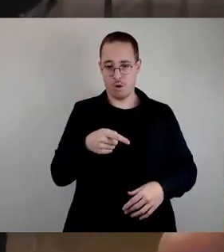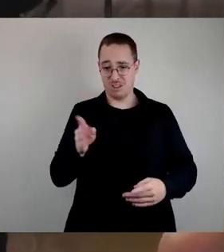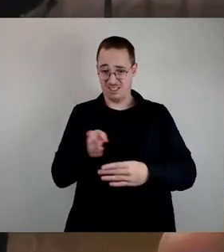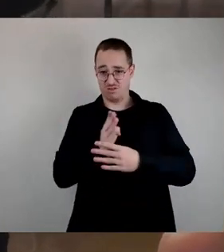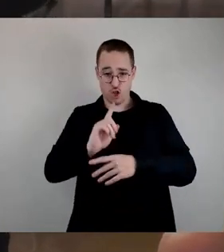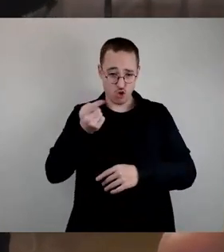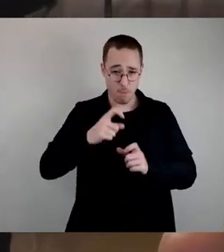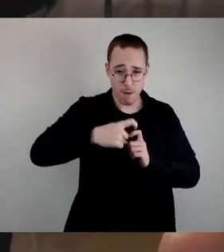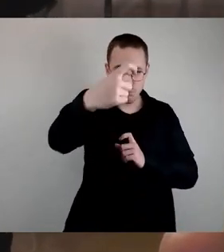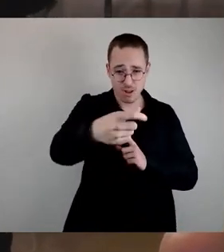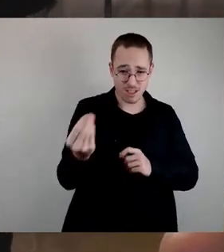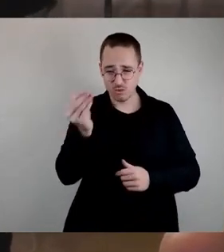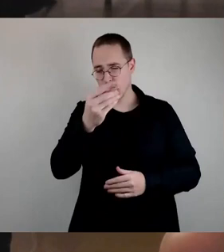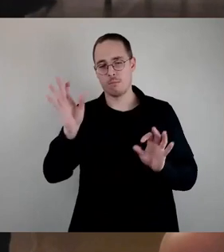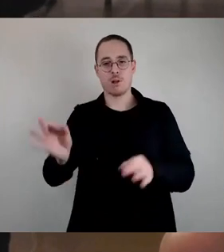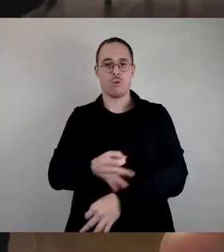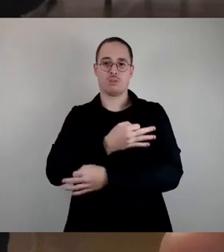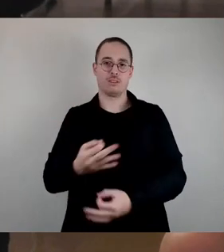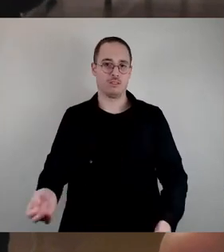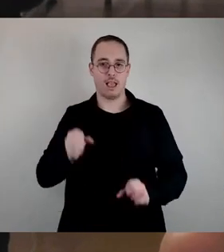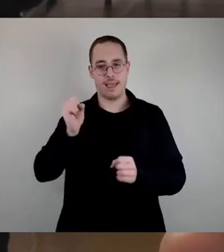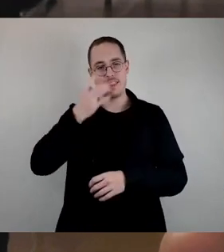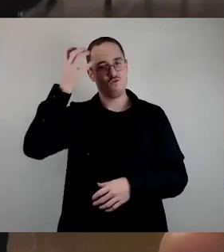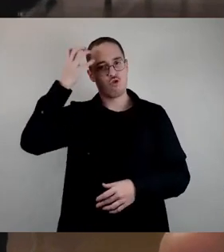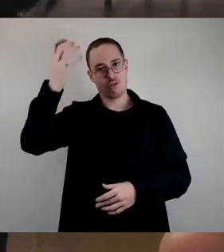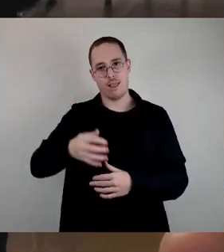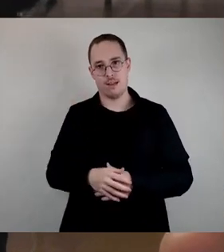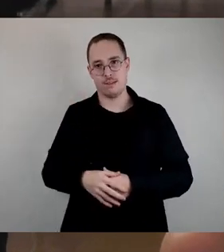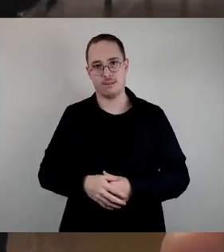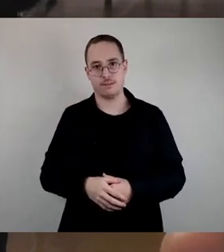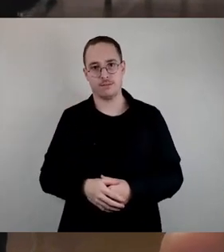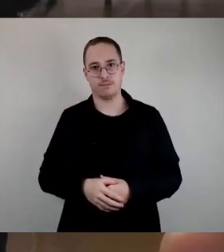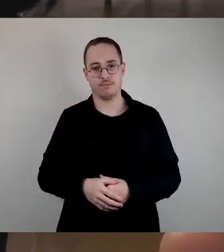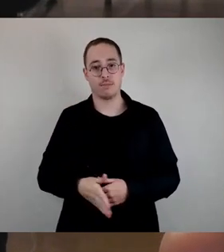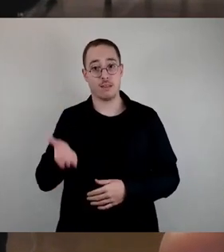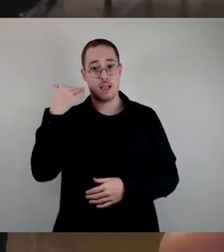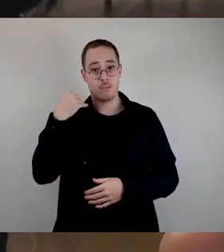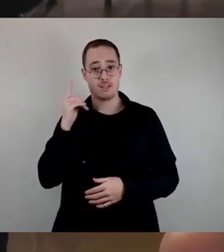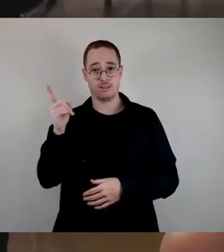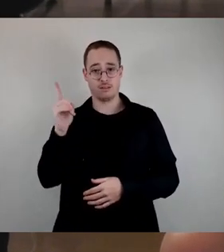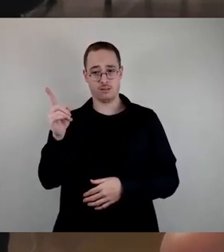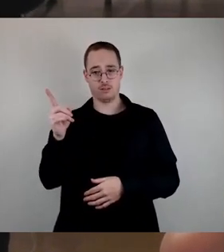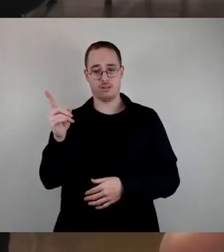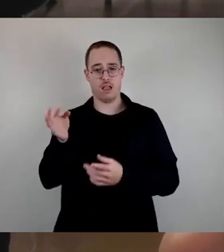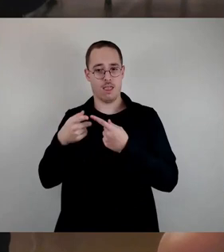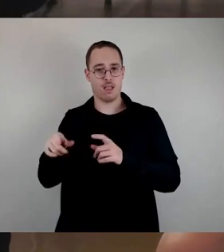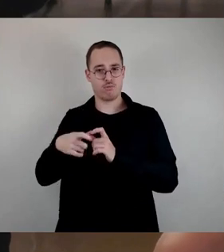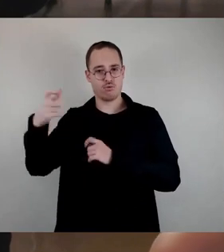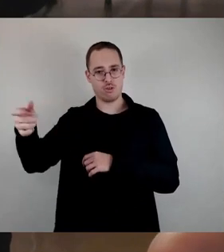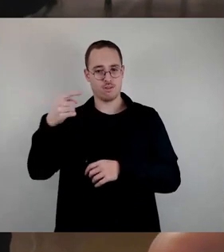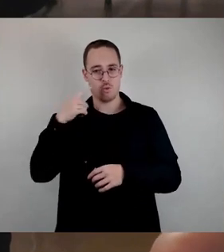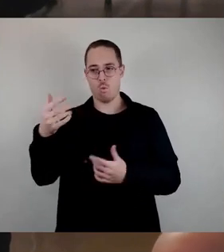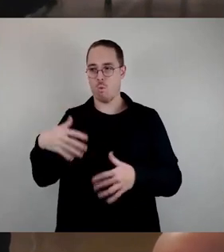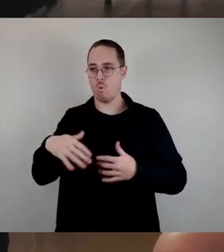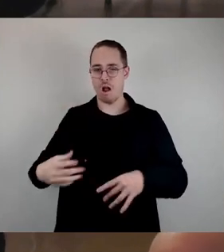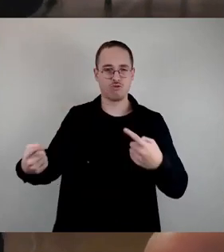in Pieschen rüber zum Ballhaus Watzke ist, war damals ja hart umstritten. Sie wird jetzt gut angenommen von den Radfahrern, gehört nun mittlerweile zu